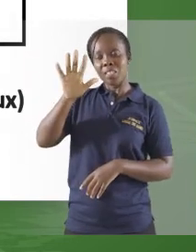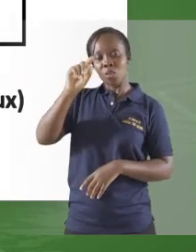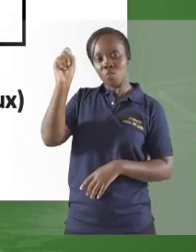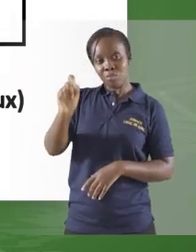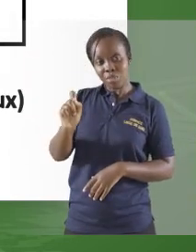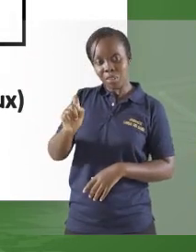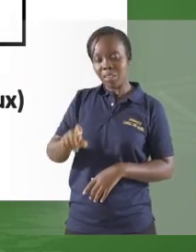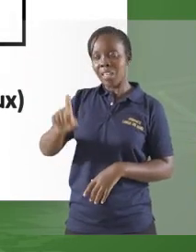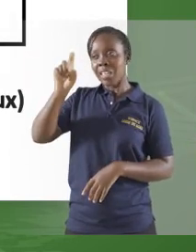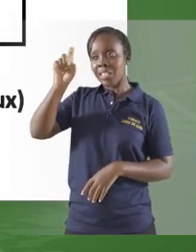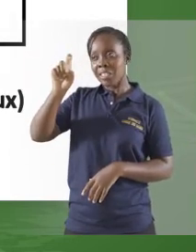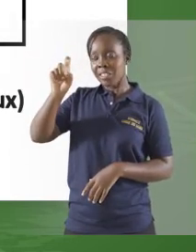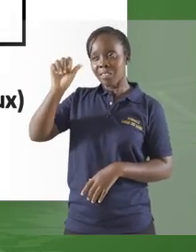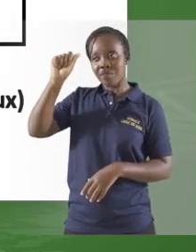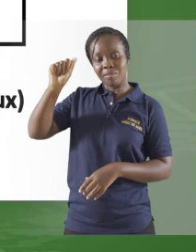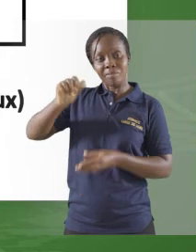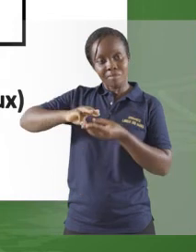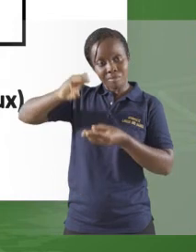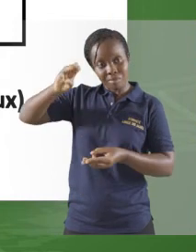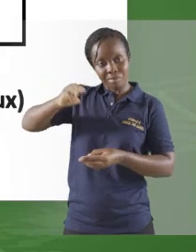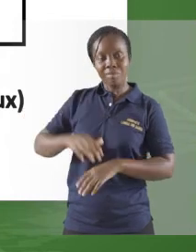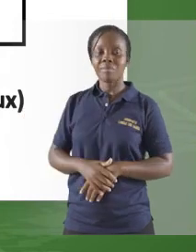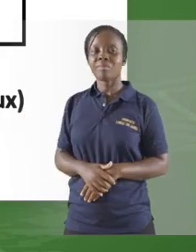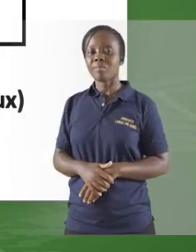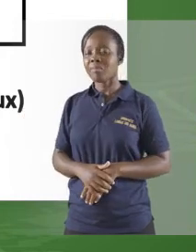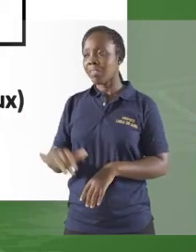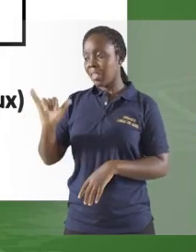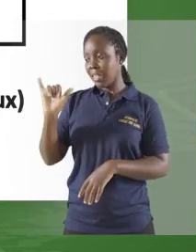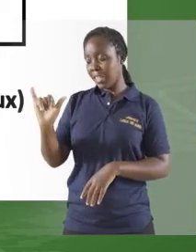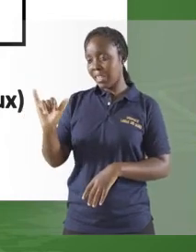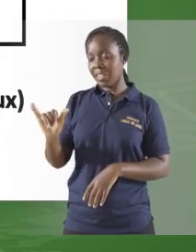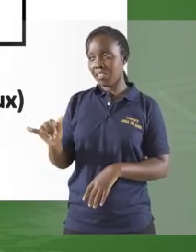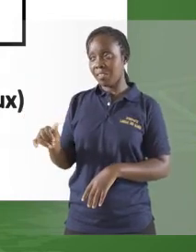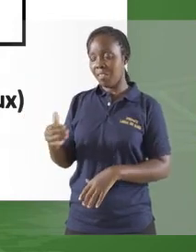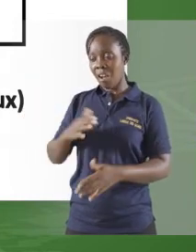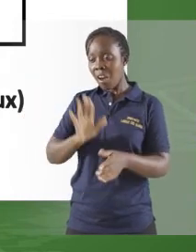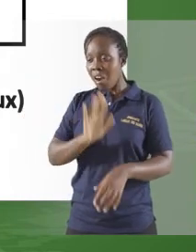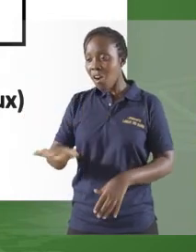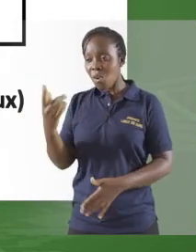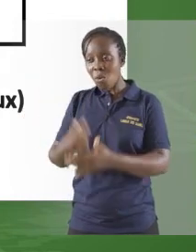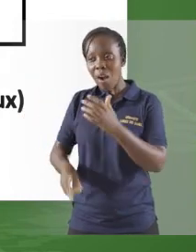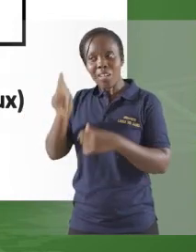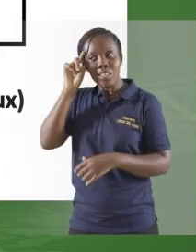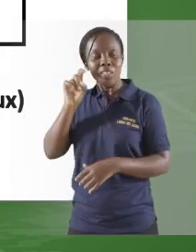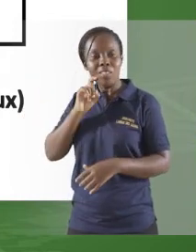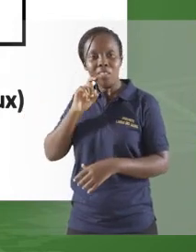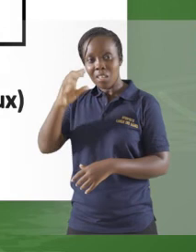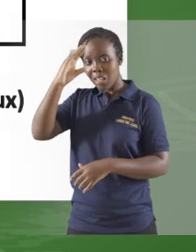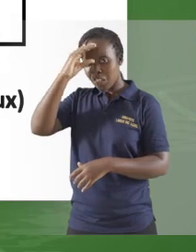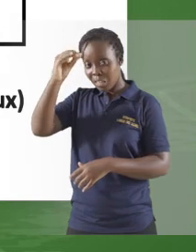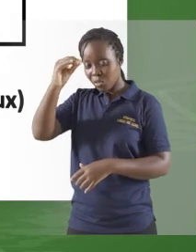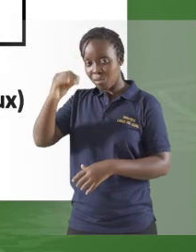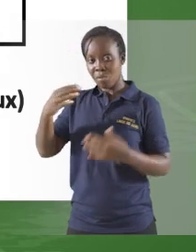X grand A, Y. L'individu est un homme de phénotype grand